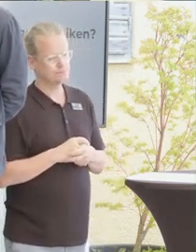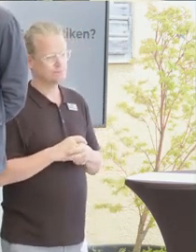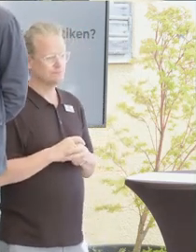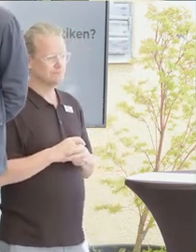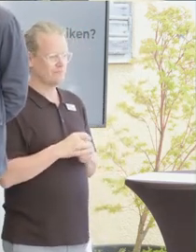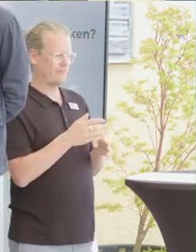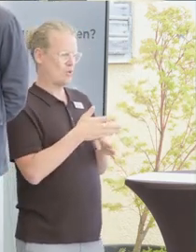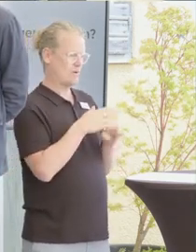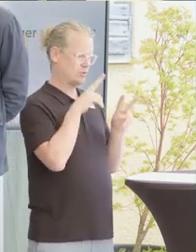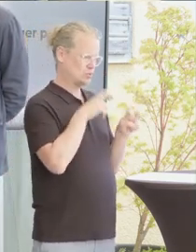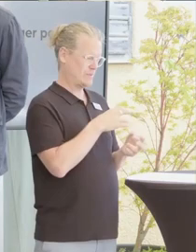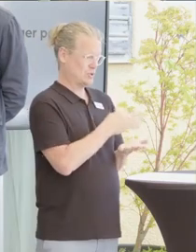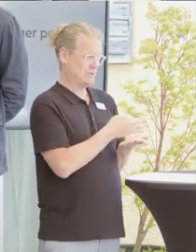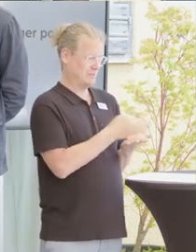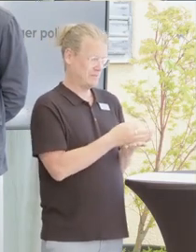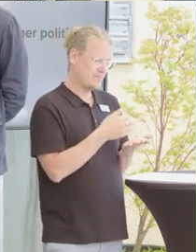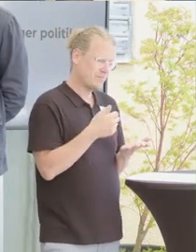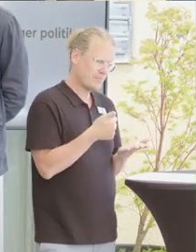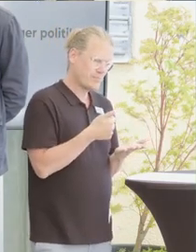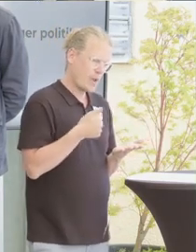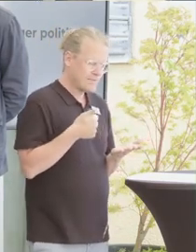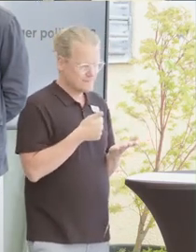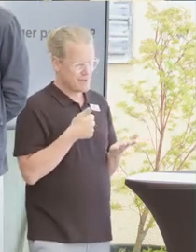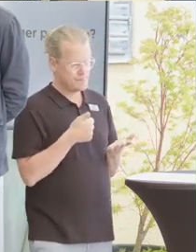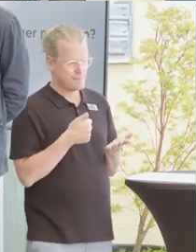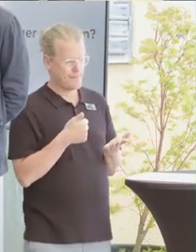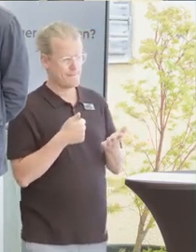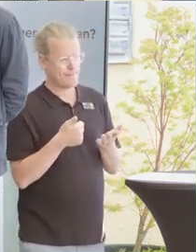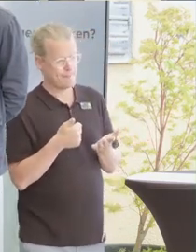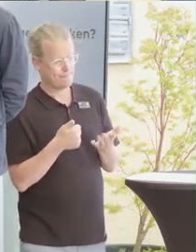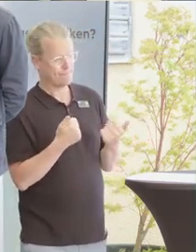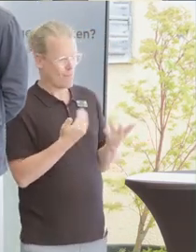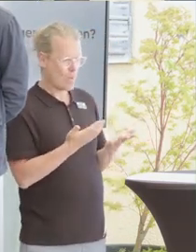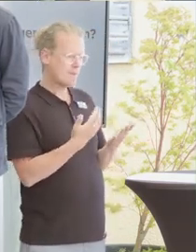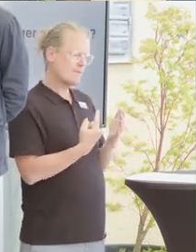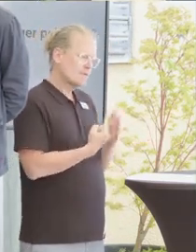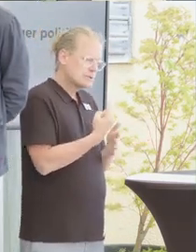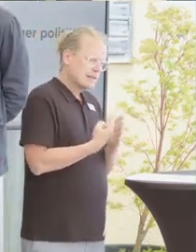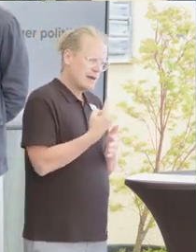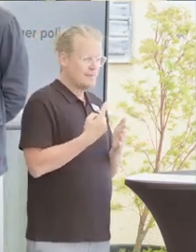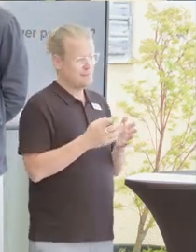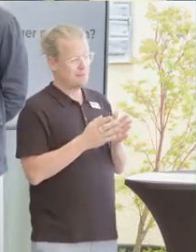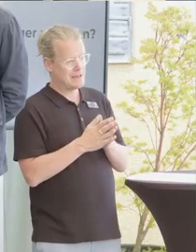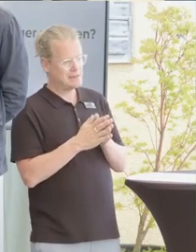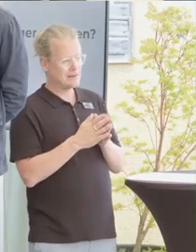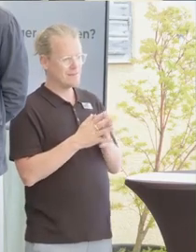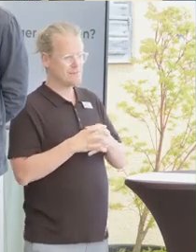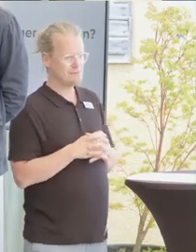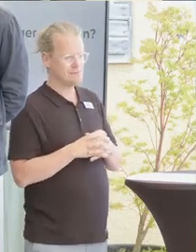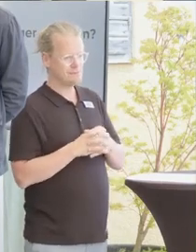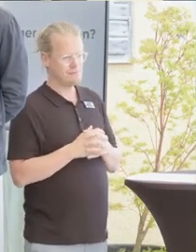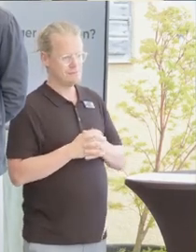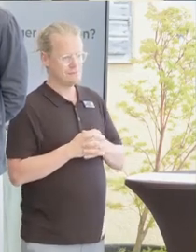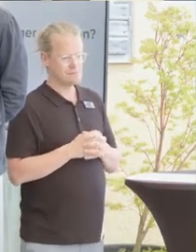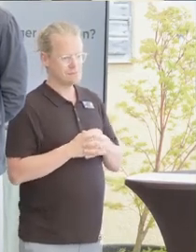av liksom inom humaniora och samhällsvetenskap att man får förutsättningar där med en god infrastruktur på samma sätt som inom